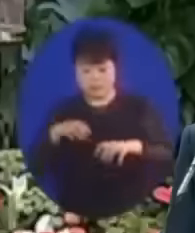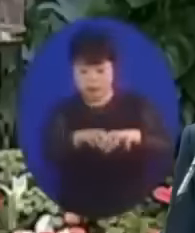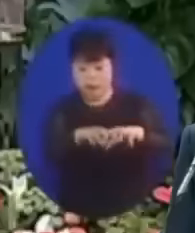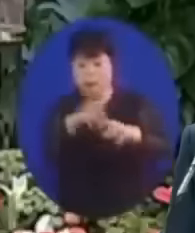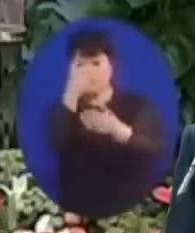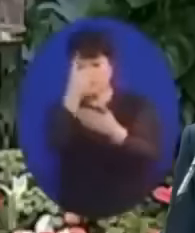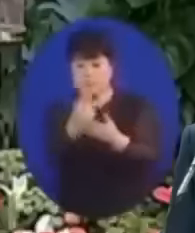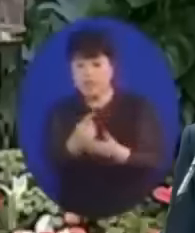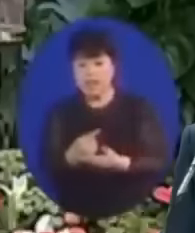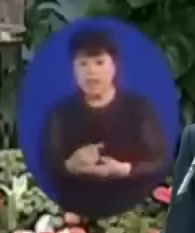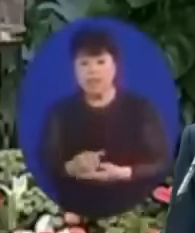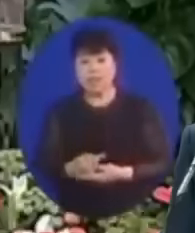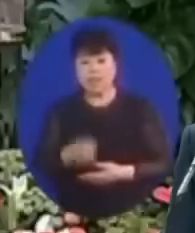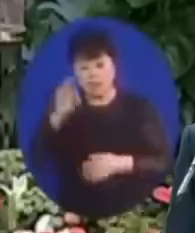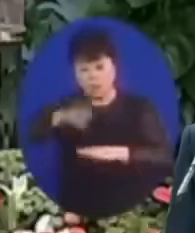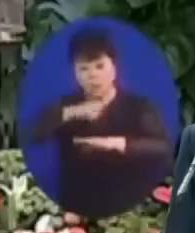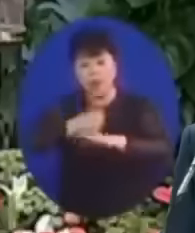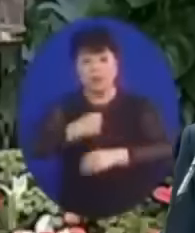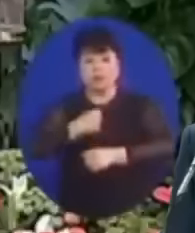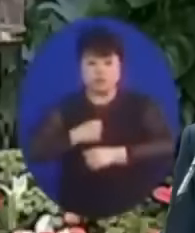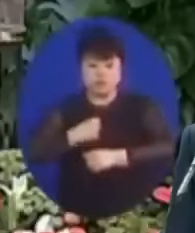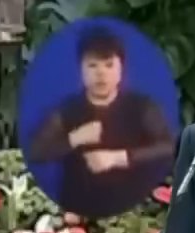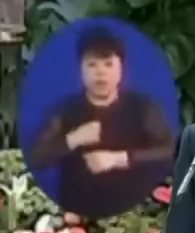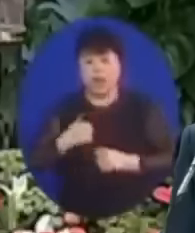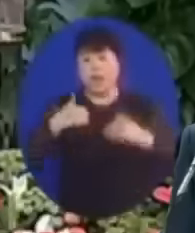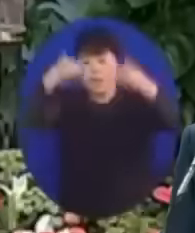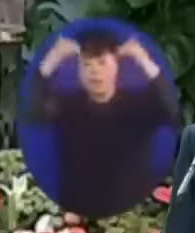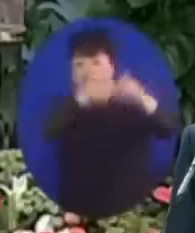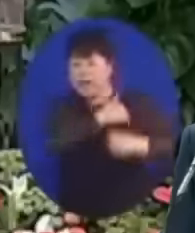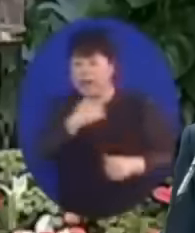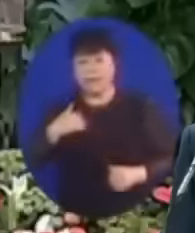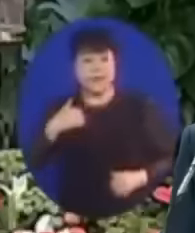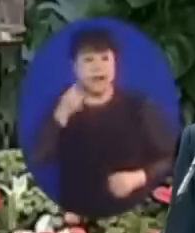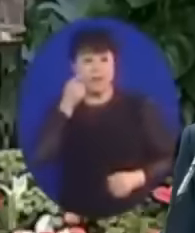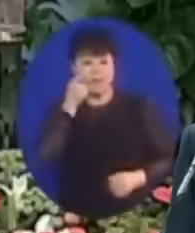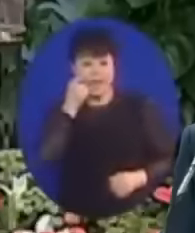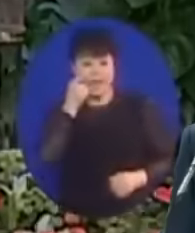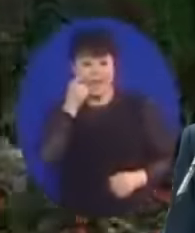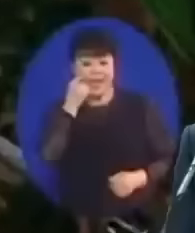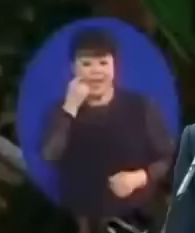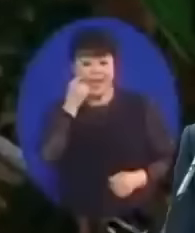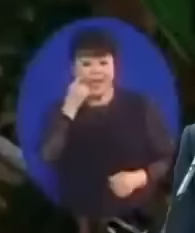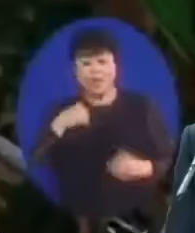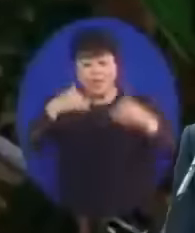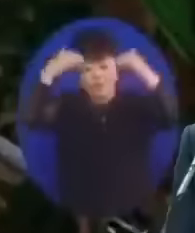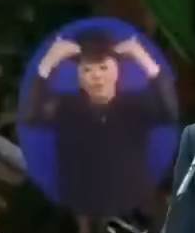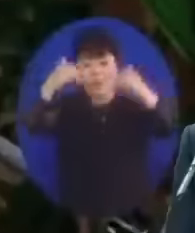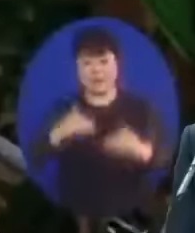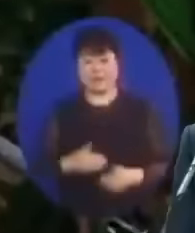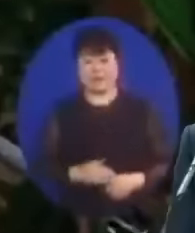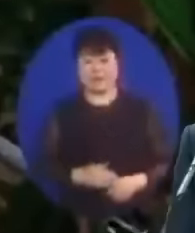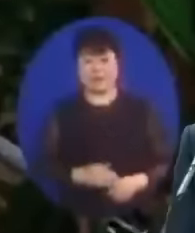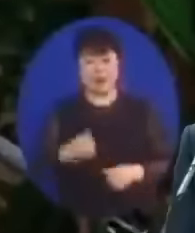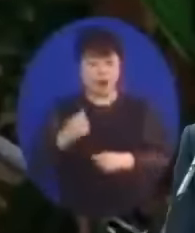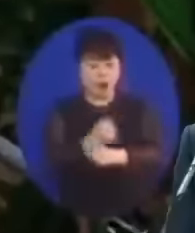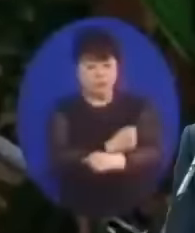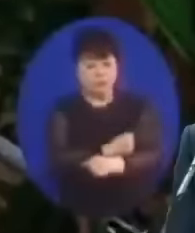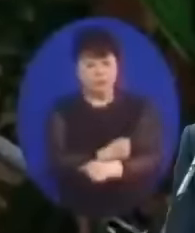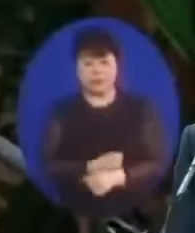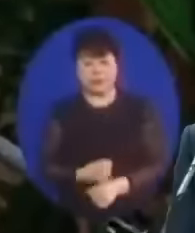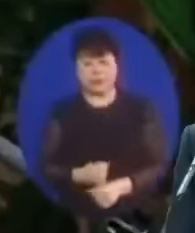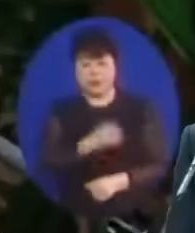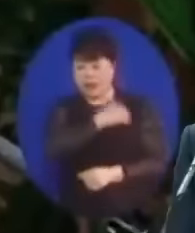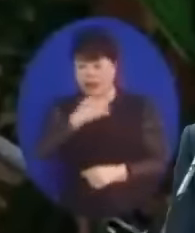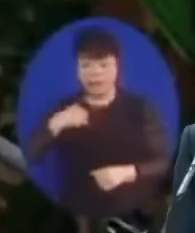때 사울왕과 군대들이 골리앗을 감당을 못했습니다. 골리앗이라는 어마어마한 적을 감당